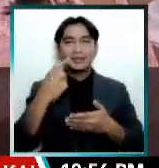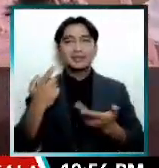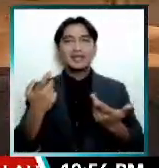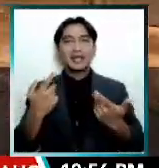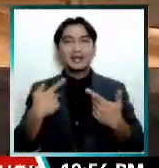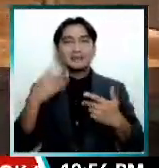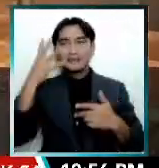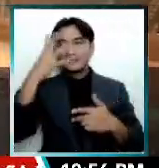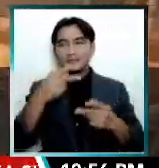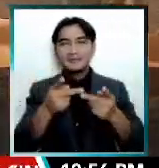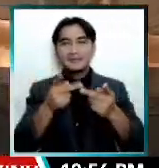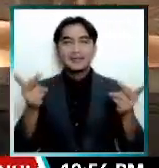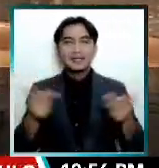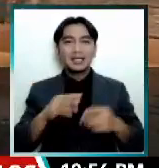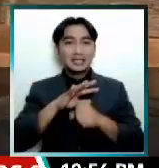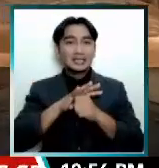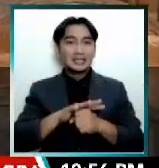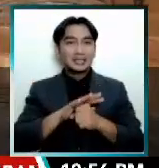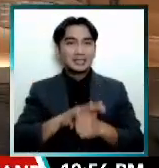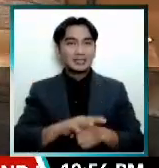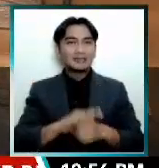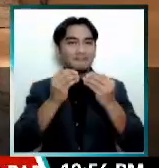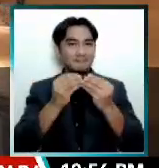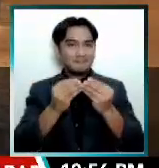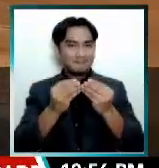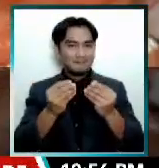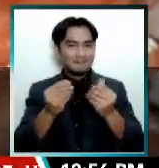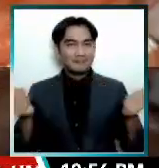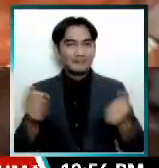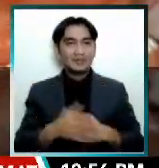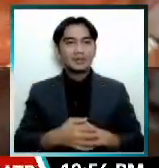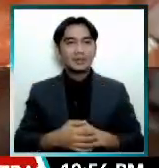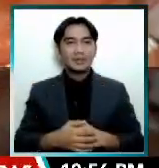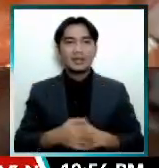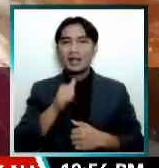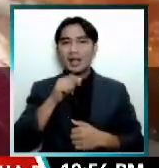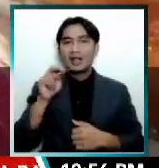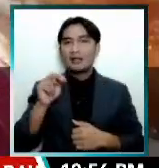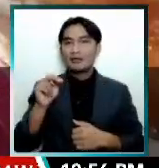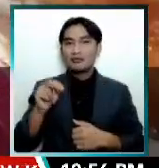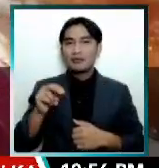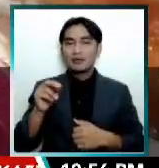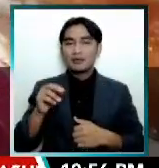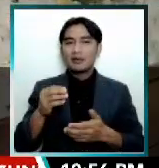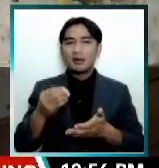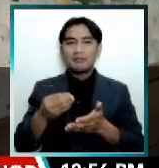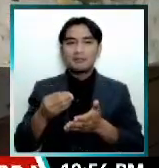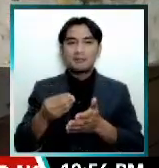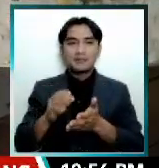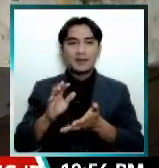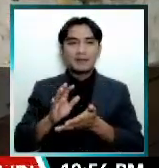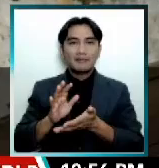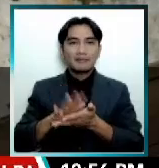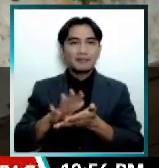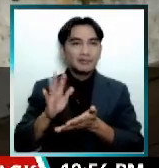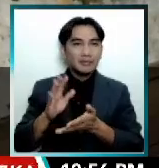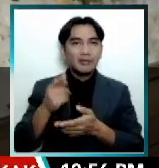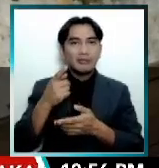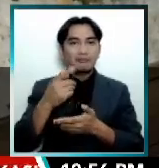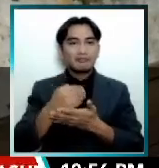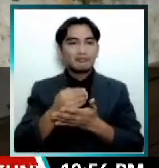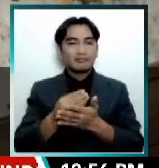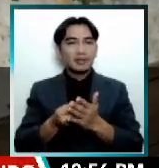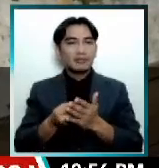ito. Hindi rin kailangan ng malaking halaga para mabusog dahil sa kanilang afford the meals. Tulad nitong pang-boodle